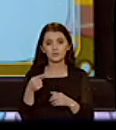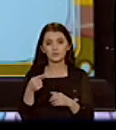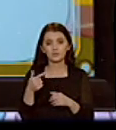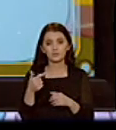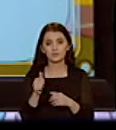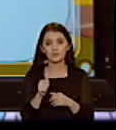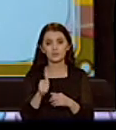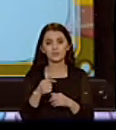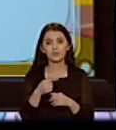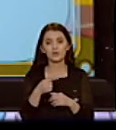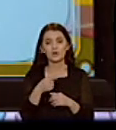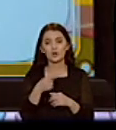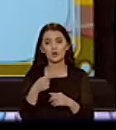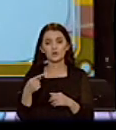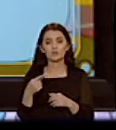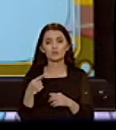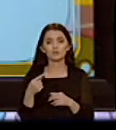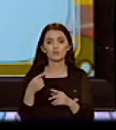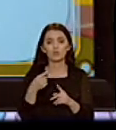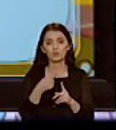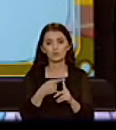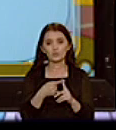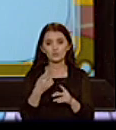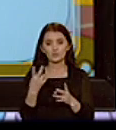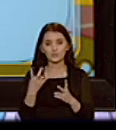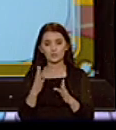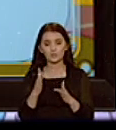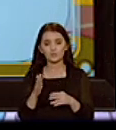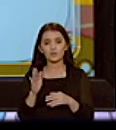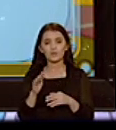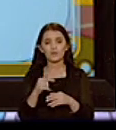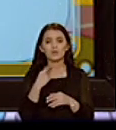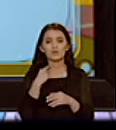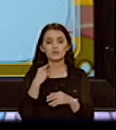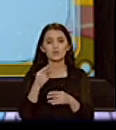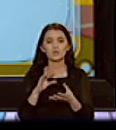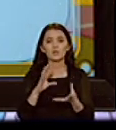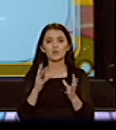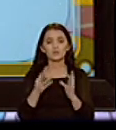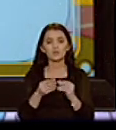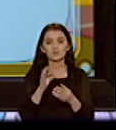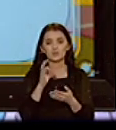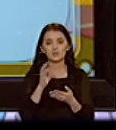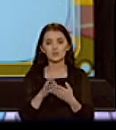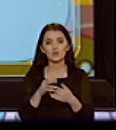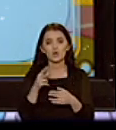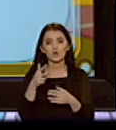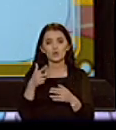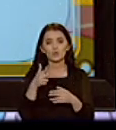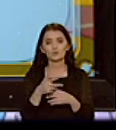ayirmaga ayriluvchini qo'shamiz va ushbu sonlar yig'indisi esa